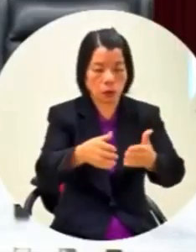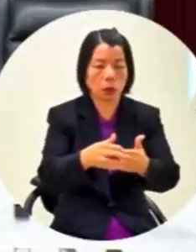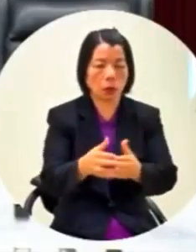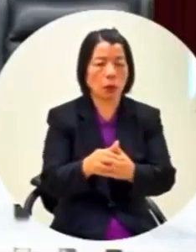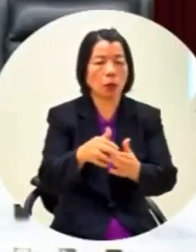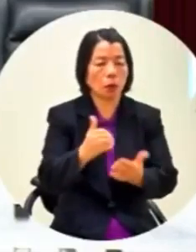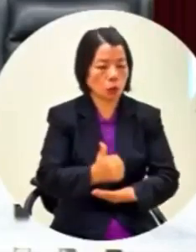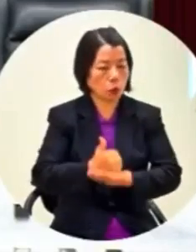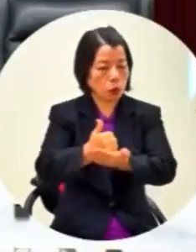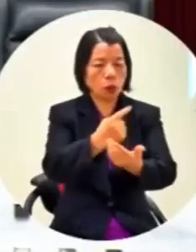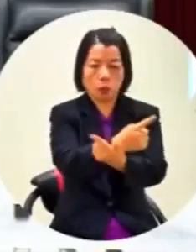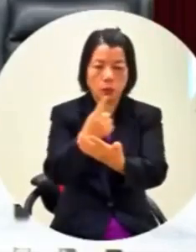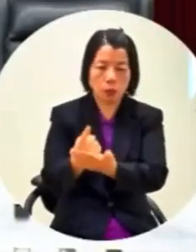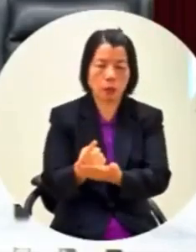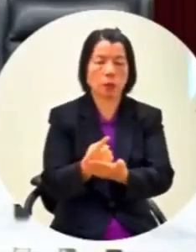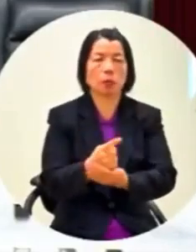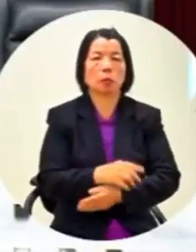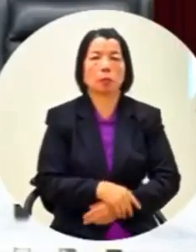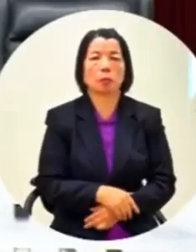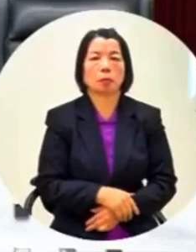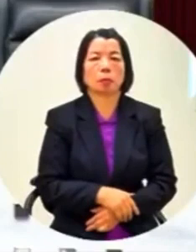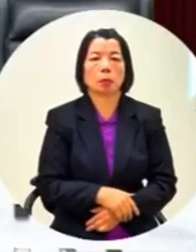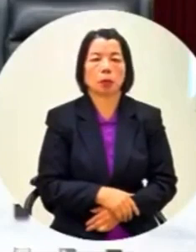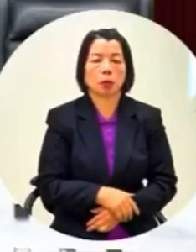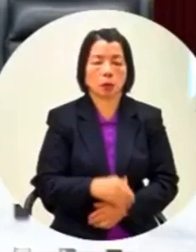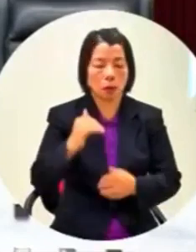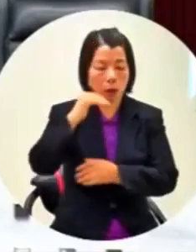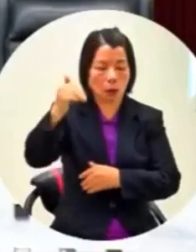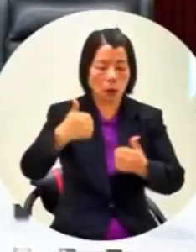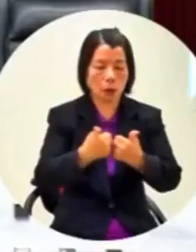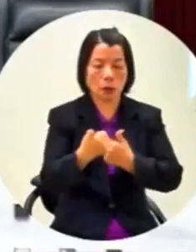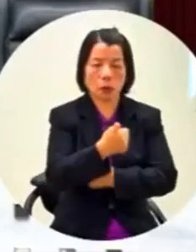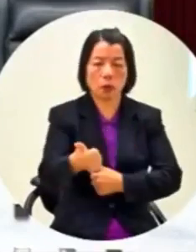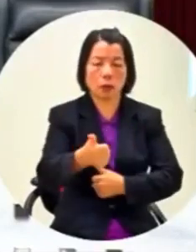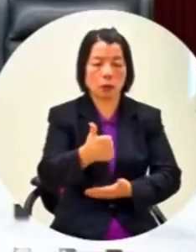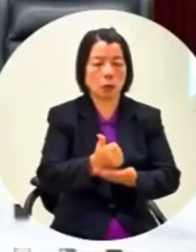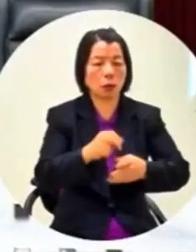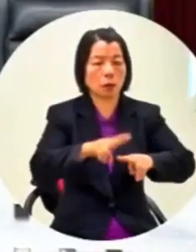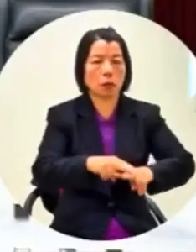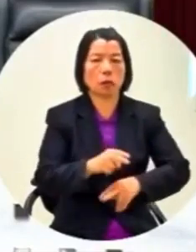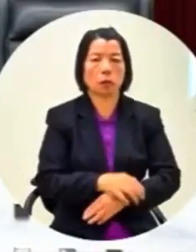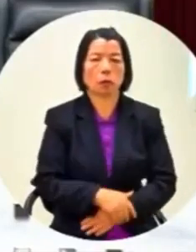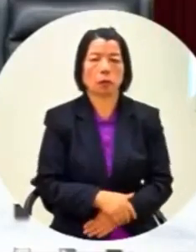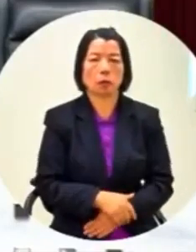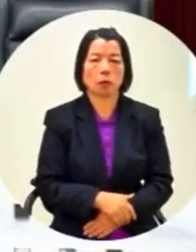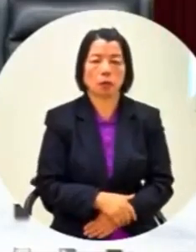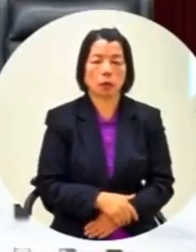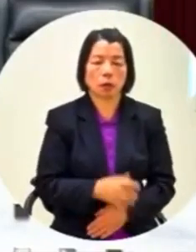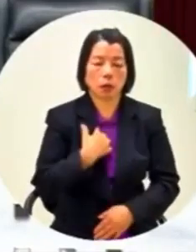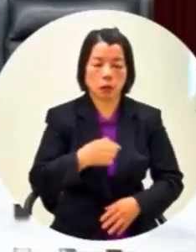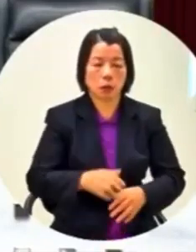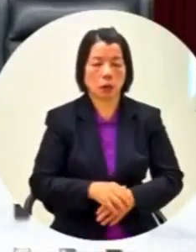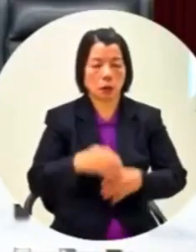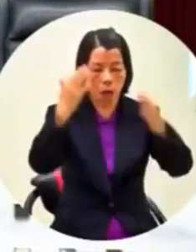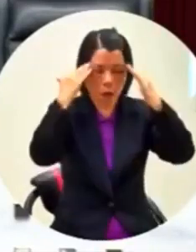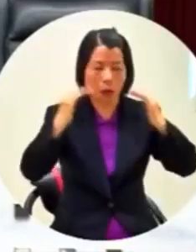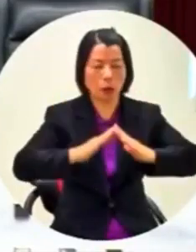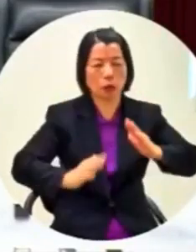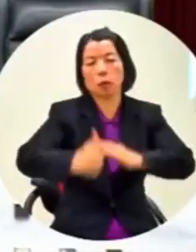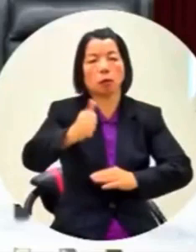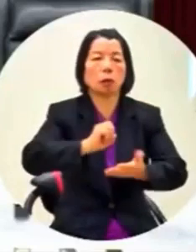人的意见。 我的发言时间吗？ 好，高议员你请坐哈。 您不， 高议员你请坐，我们请韩市长上台报